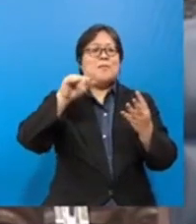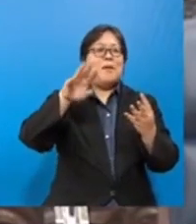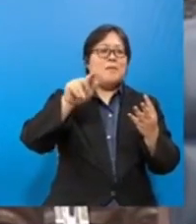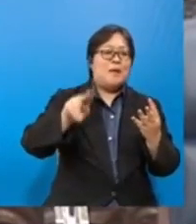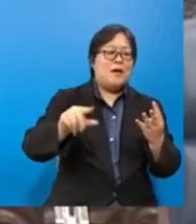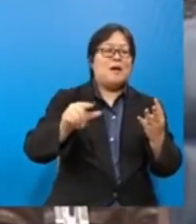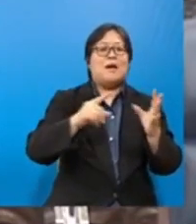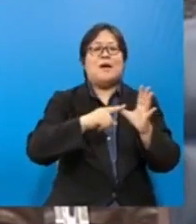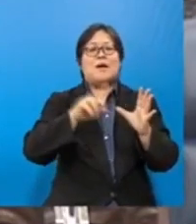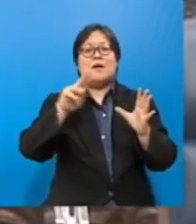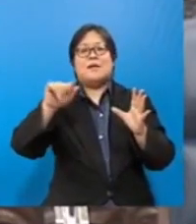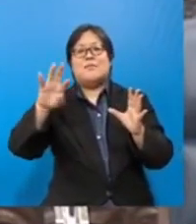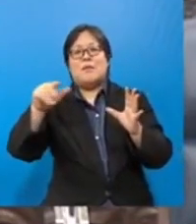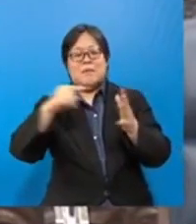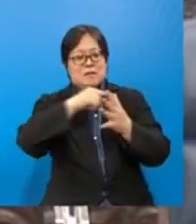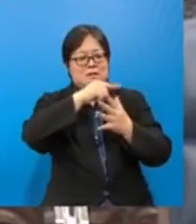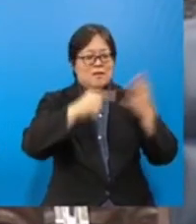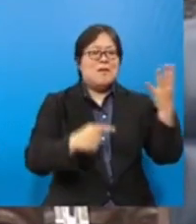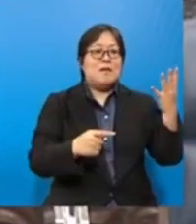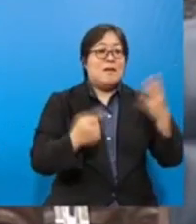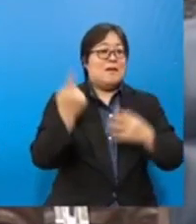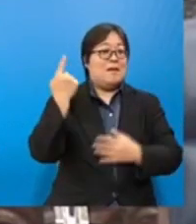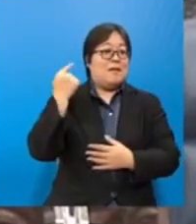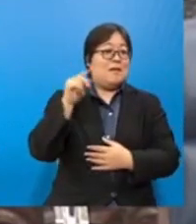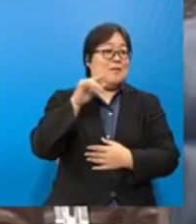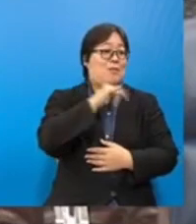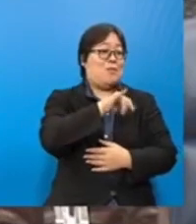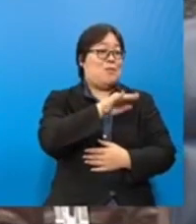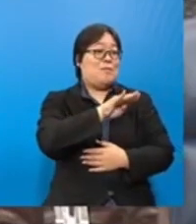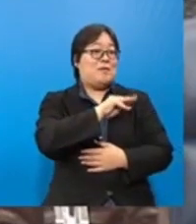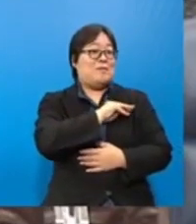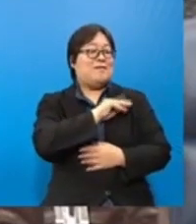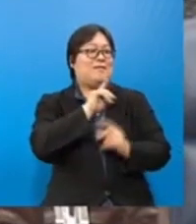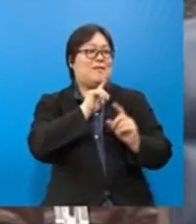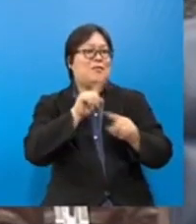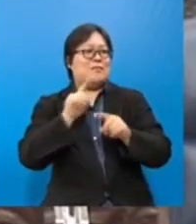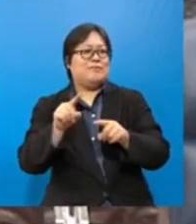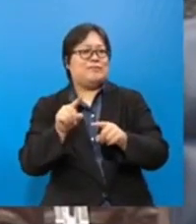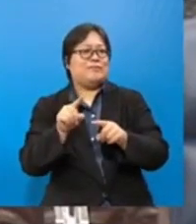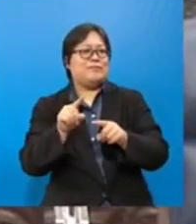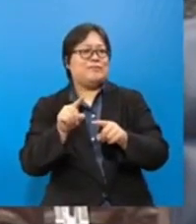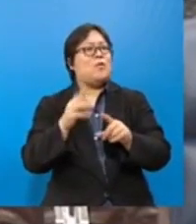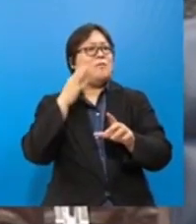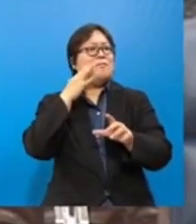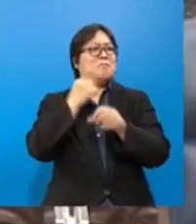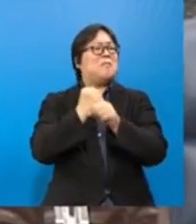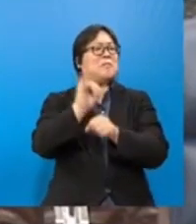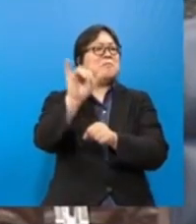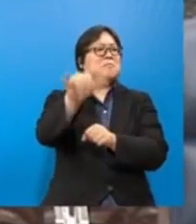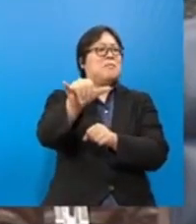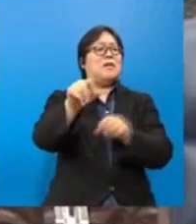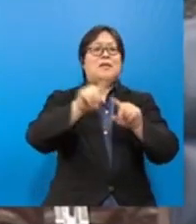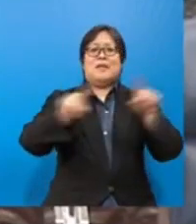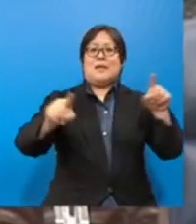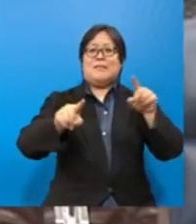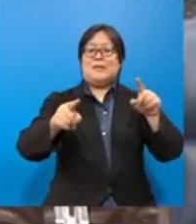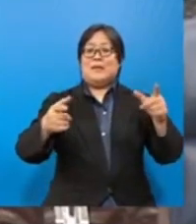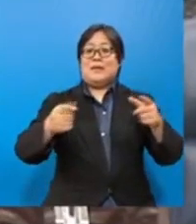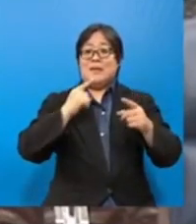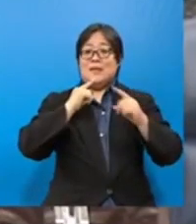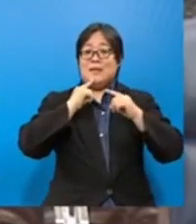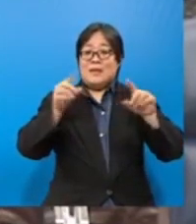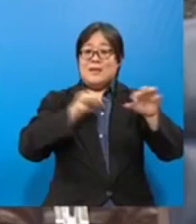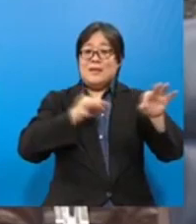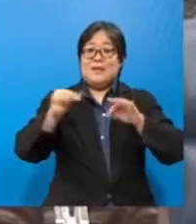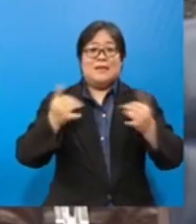dan jawaban-jawaban itu seperti mana yang disebut oleh yang mampir bunyi meyakinkan tetapi kenyataan